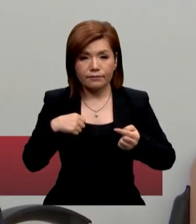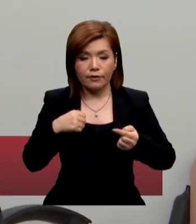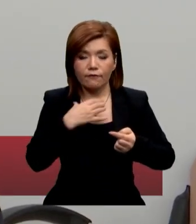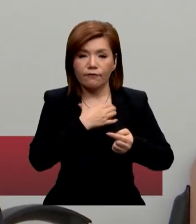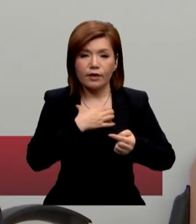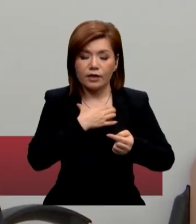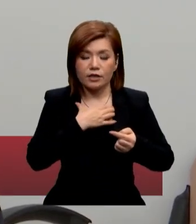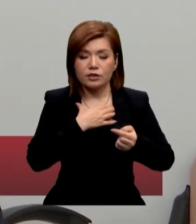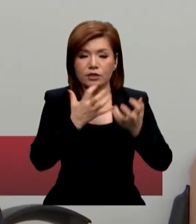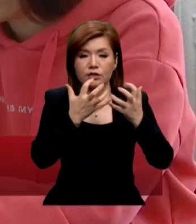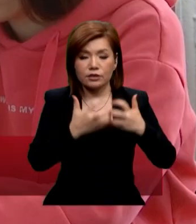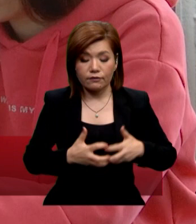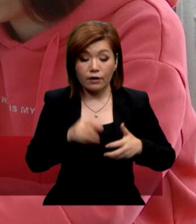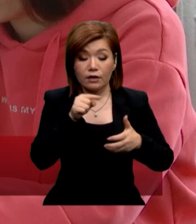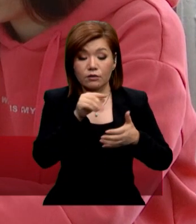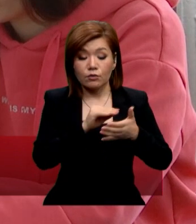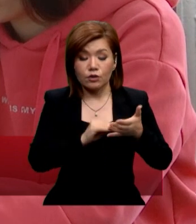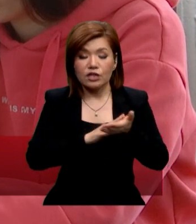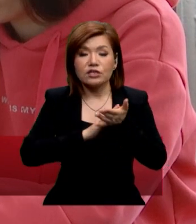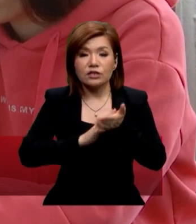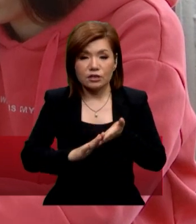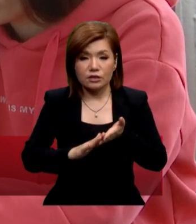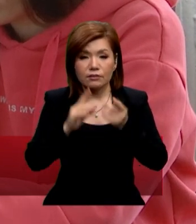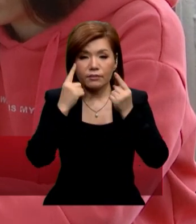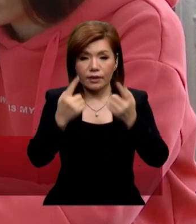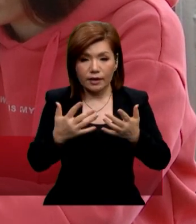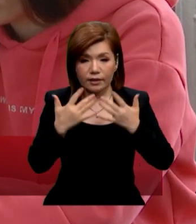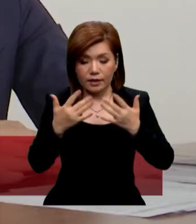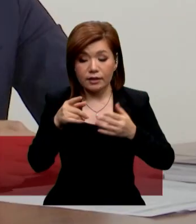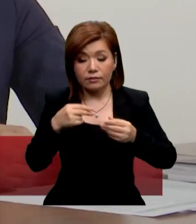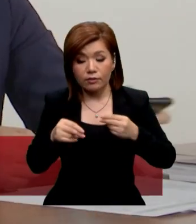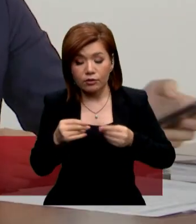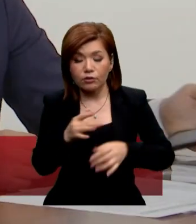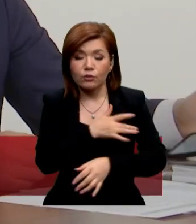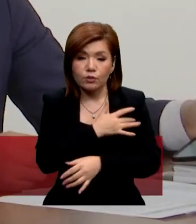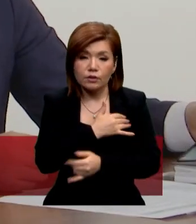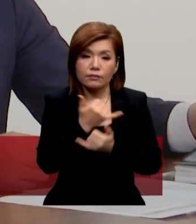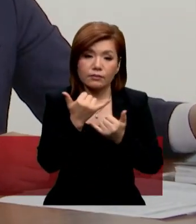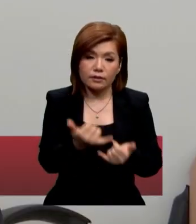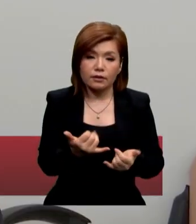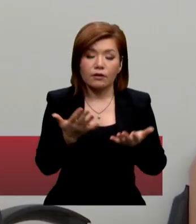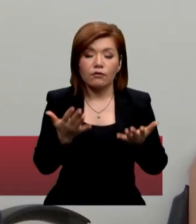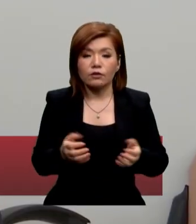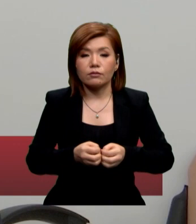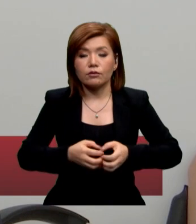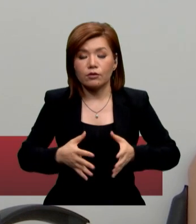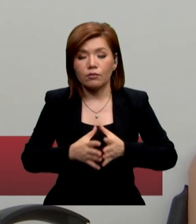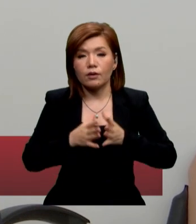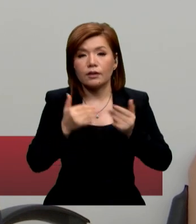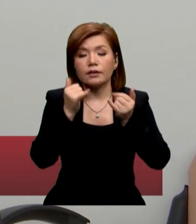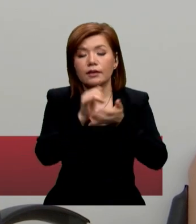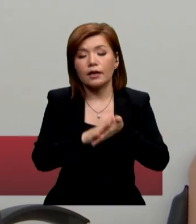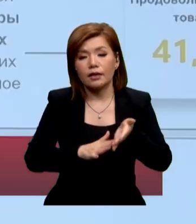важные цифры но они будут прозрачными по инфляции на продукты и на услуги также это расширит возможности Для